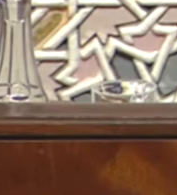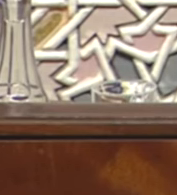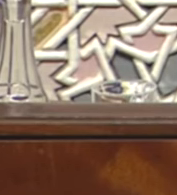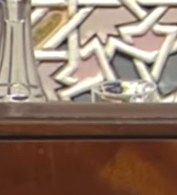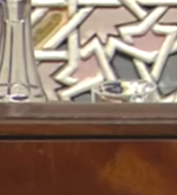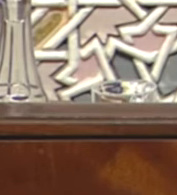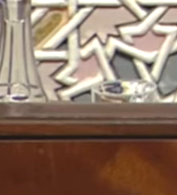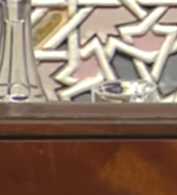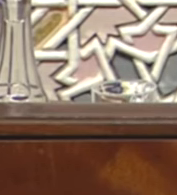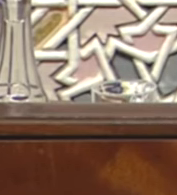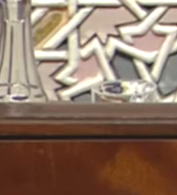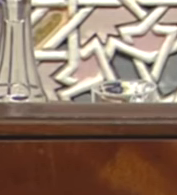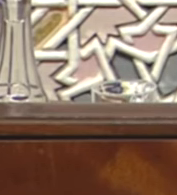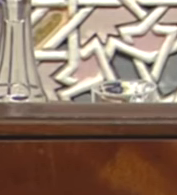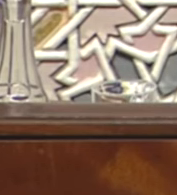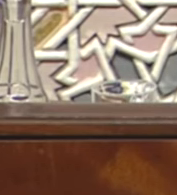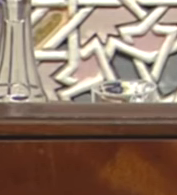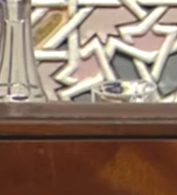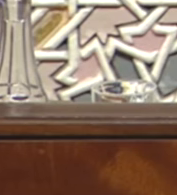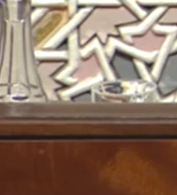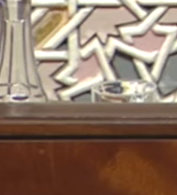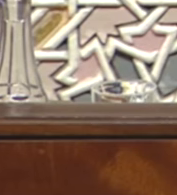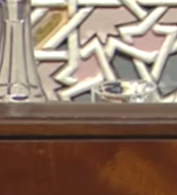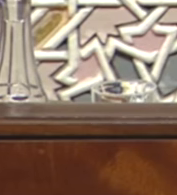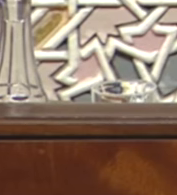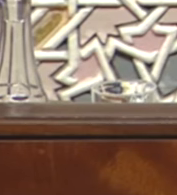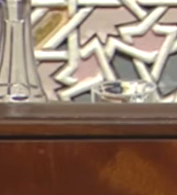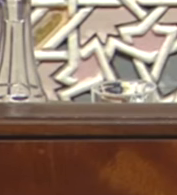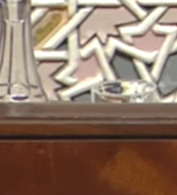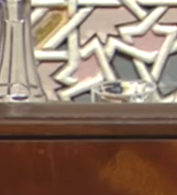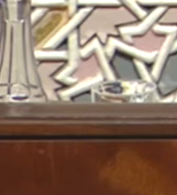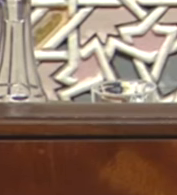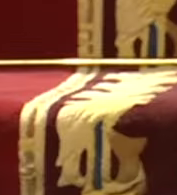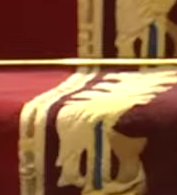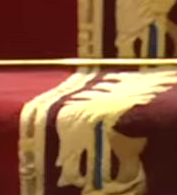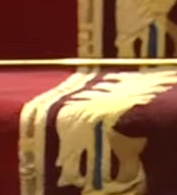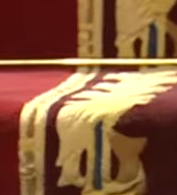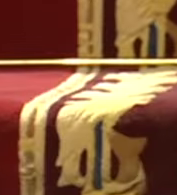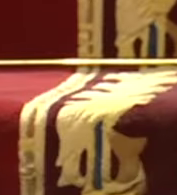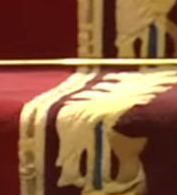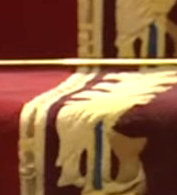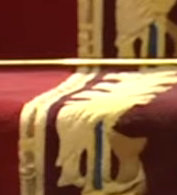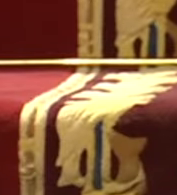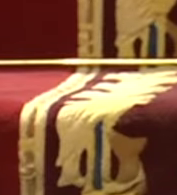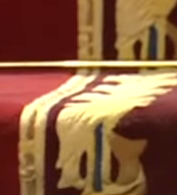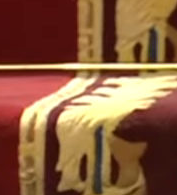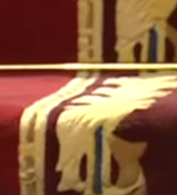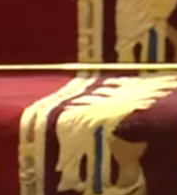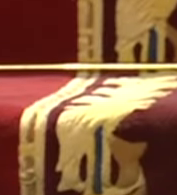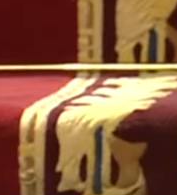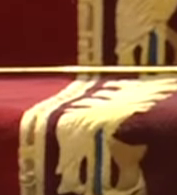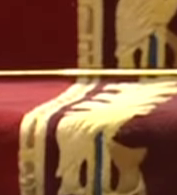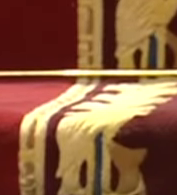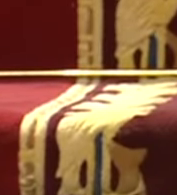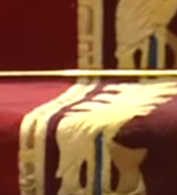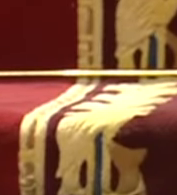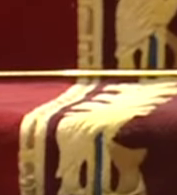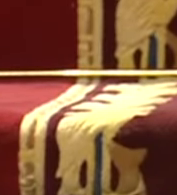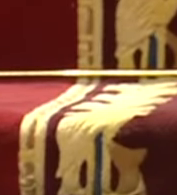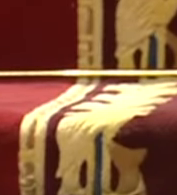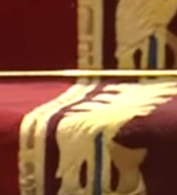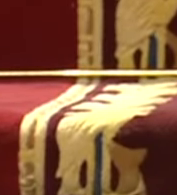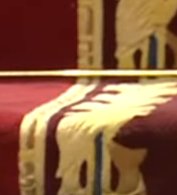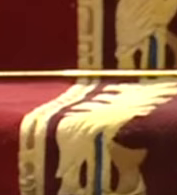السؤال. مشكور. شكرا سيد الرئيس. سيد الوزيره، نتساءل عن التدابير المتخذه لدعم وتشجيع وتعميم استعمال الطاقه